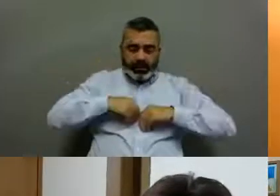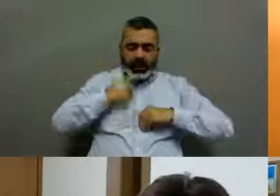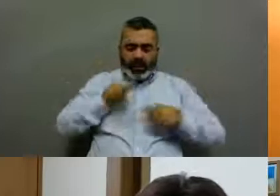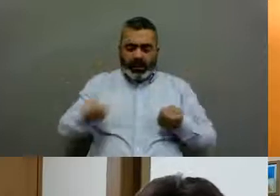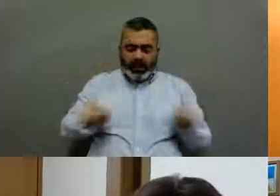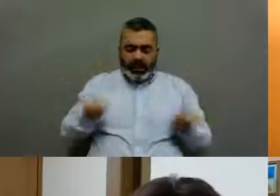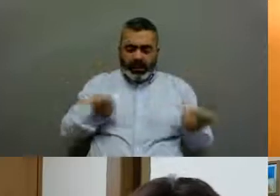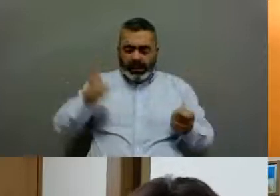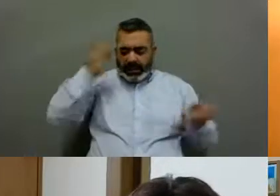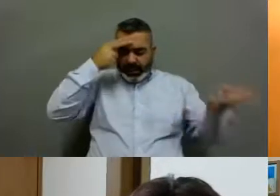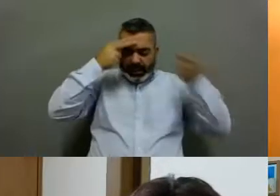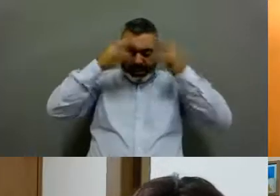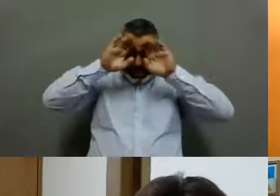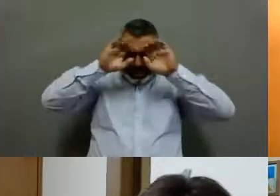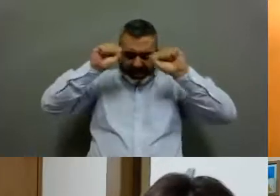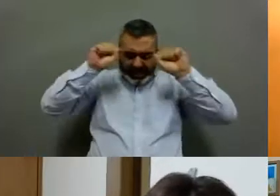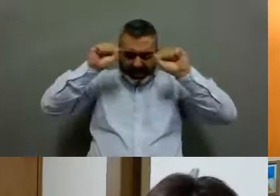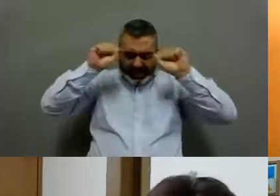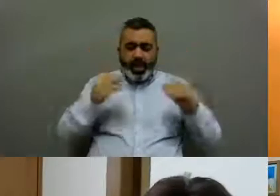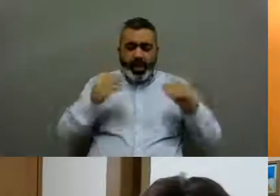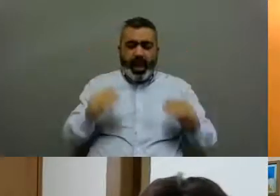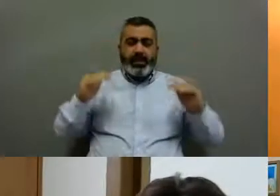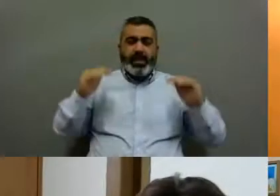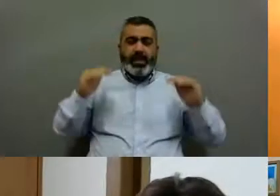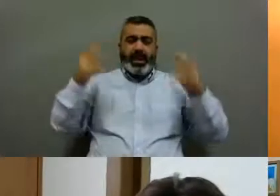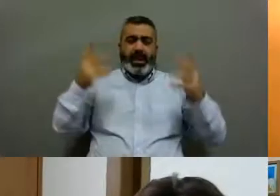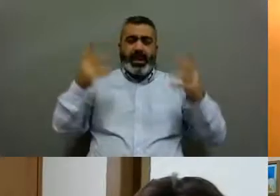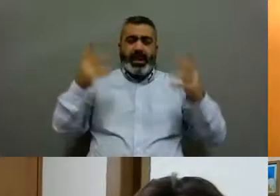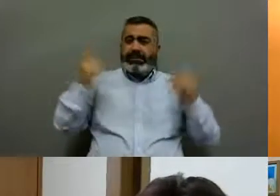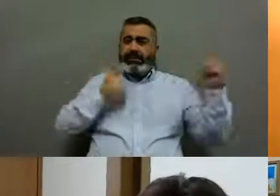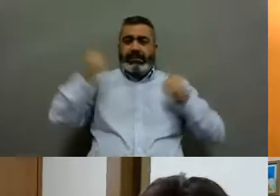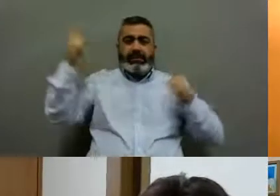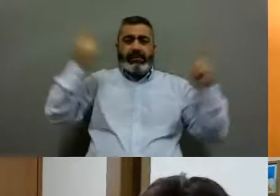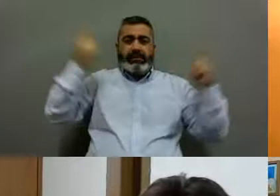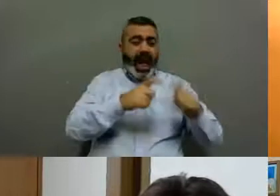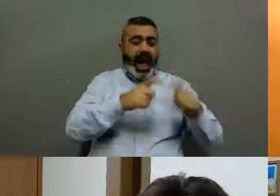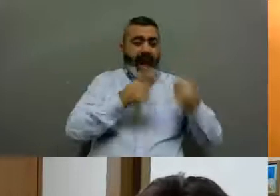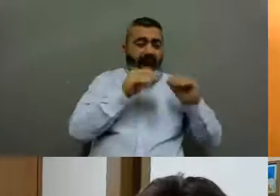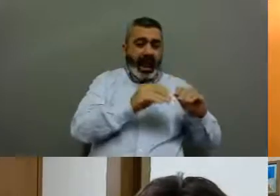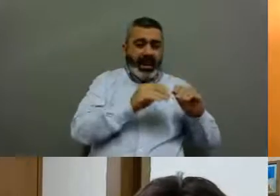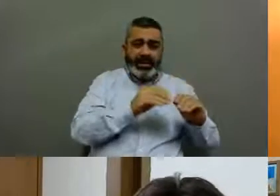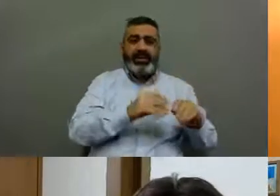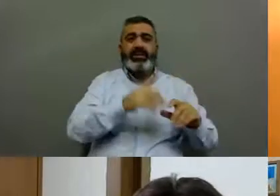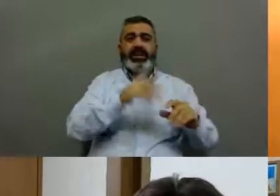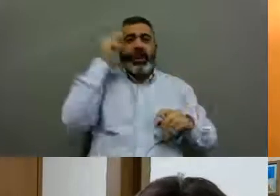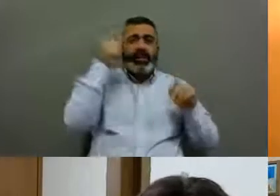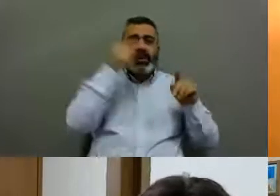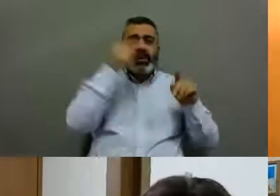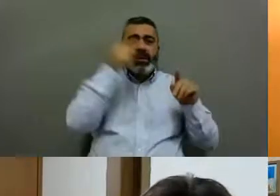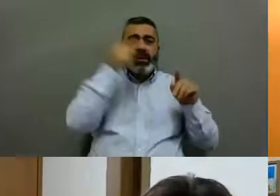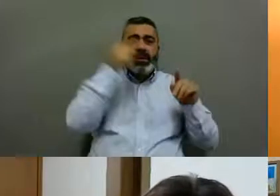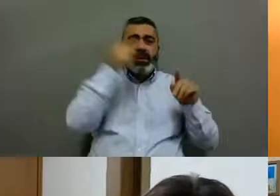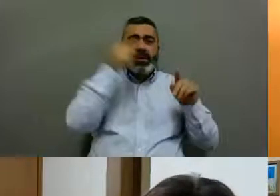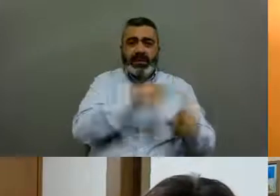πολλαπλό στίγμα και εμπόδια σε πολλά διαφορετικά πλαίσια, στο εκπαιδευτικό, ακαδημαϊκό, εργασιακό, κοινωνικό, που